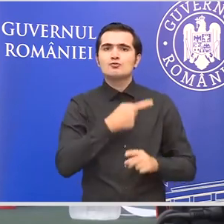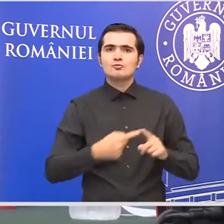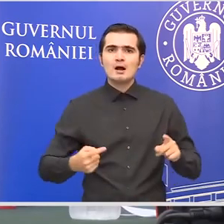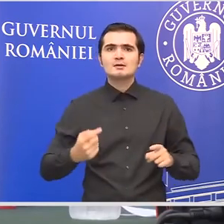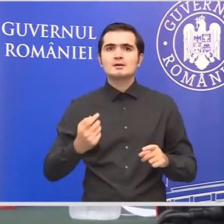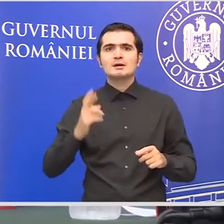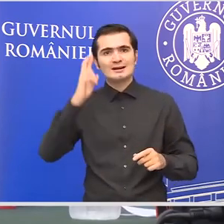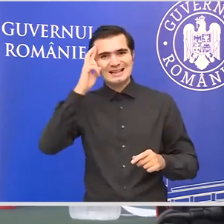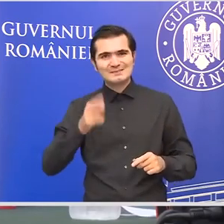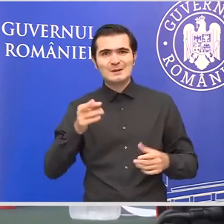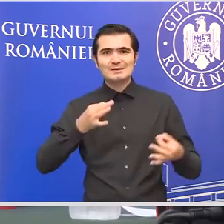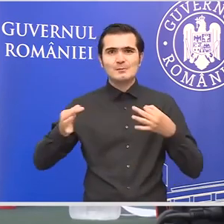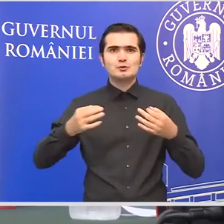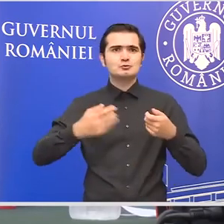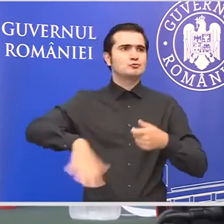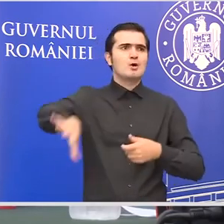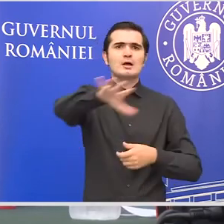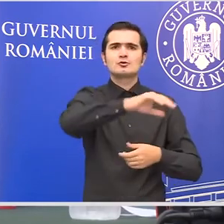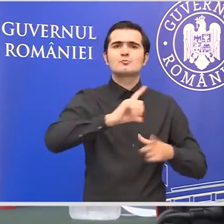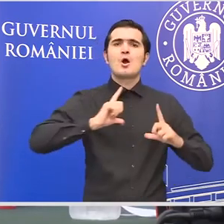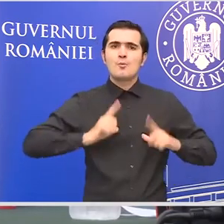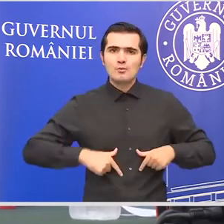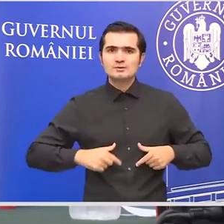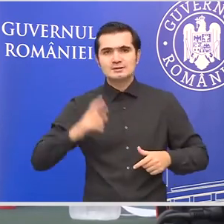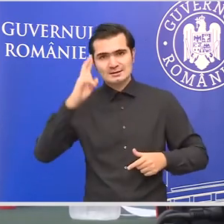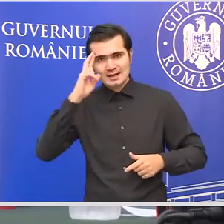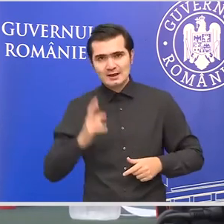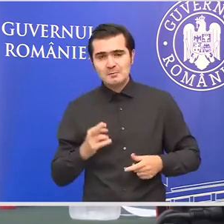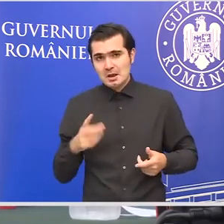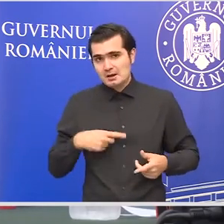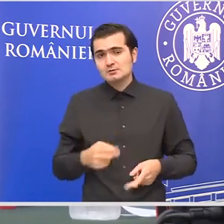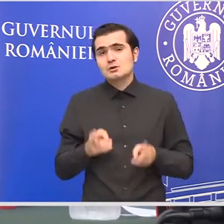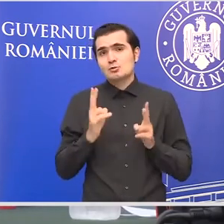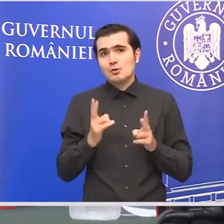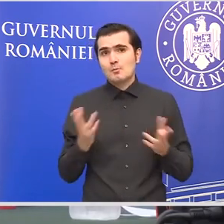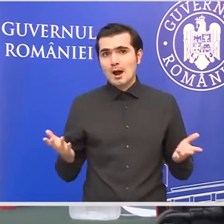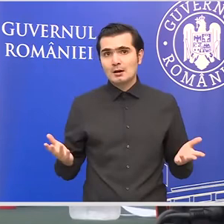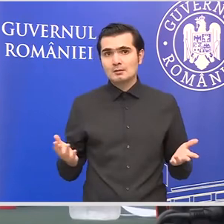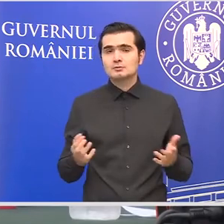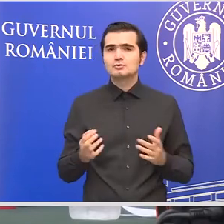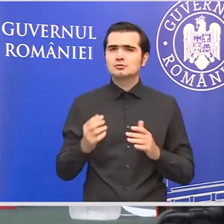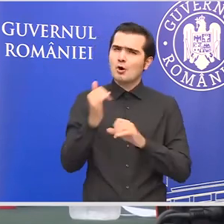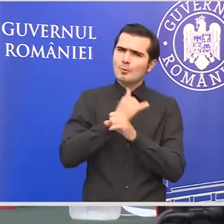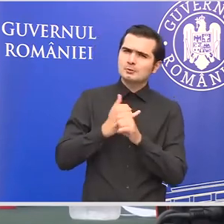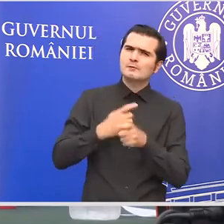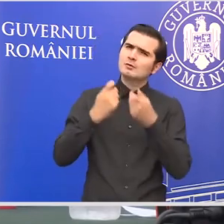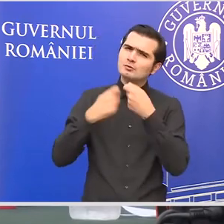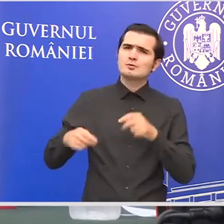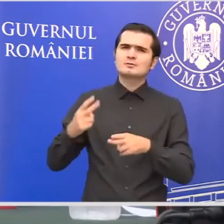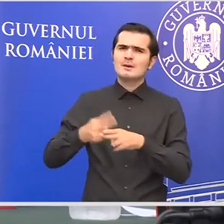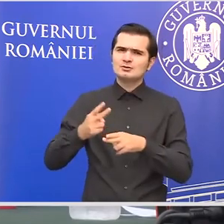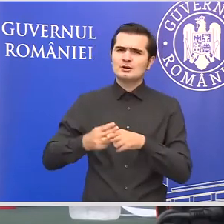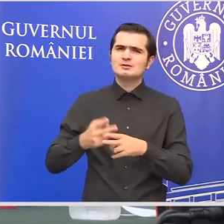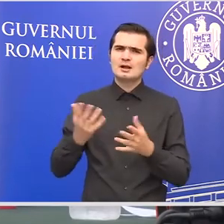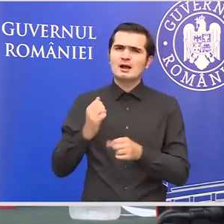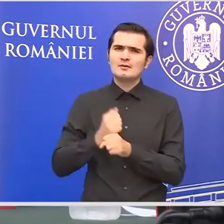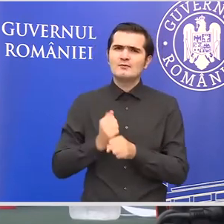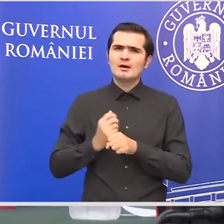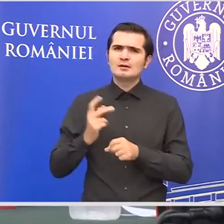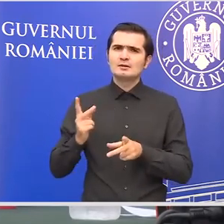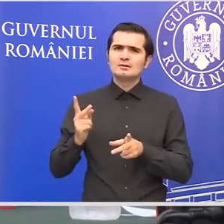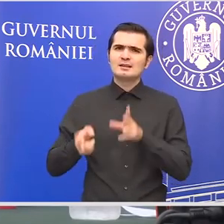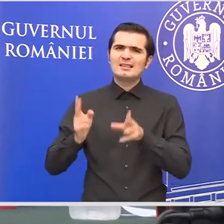aceste măsuri. A obosit toată lumea să le respecte și este firesc. Se întâmplă, observăm la toți pacienții care au tratamente